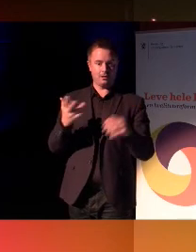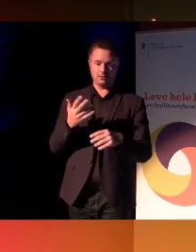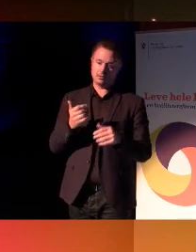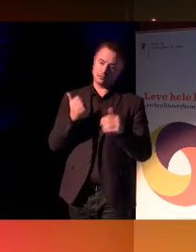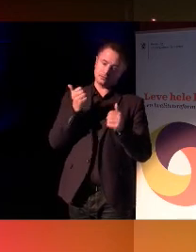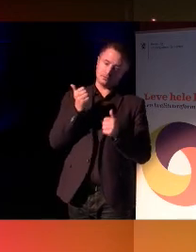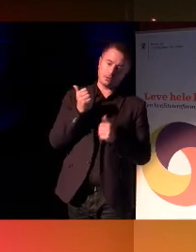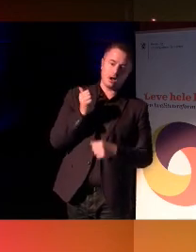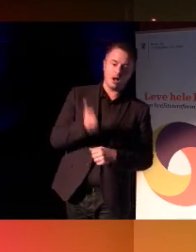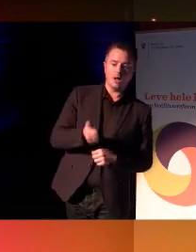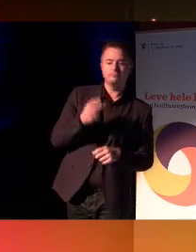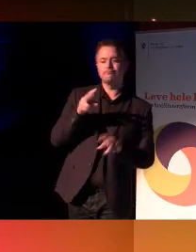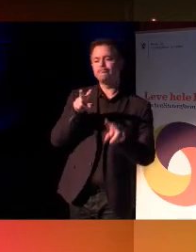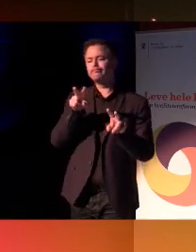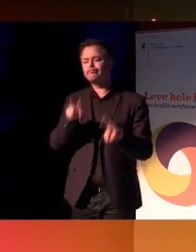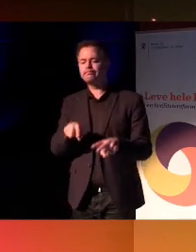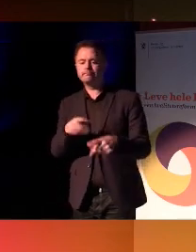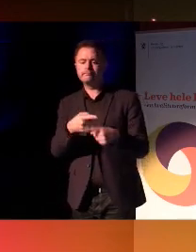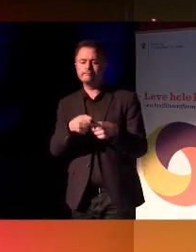forskjellige team.